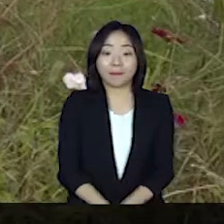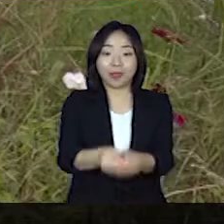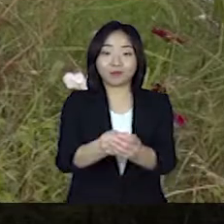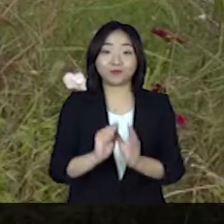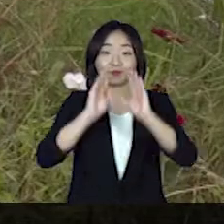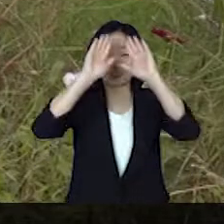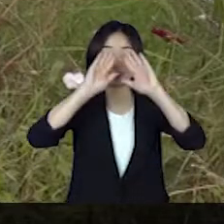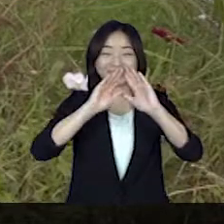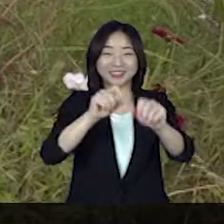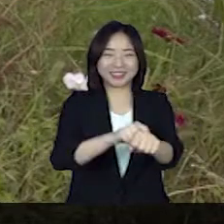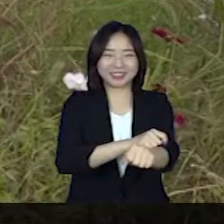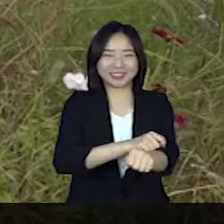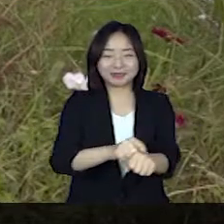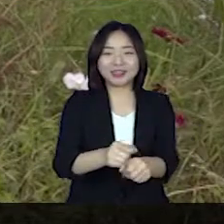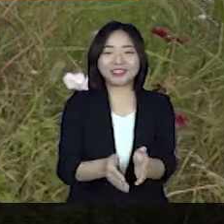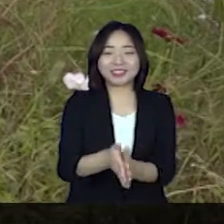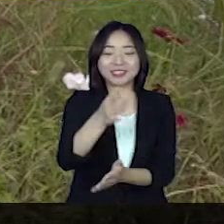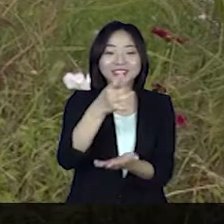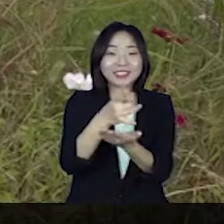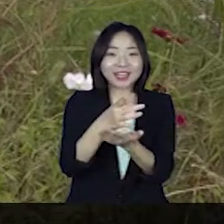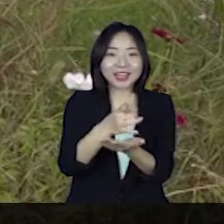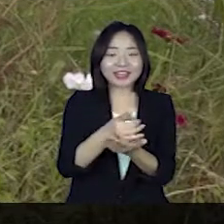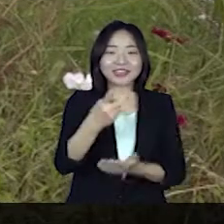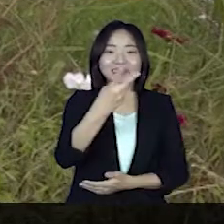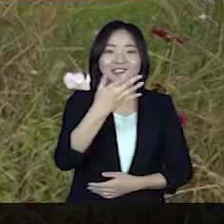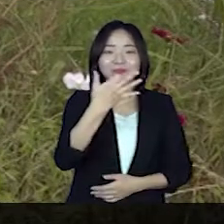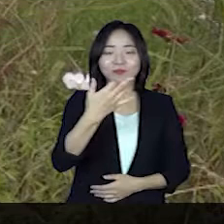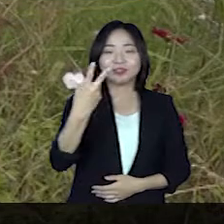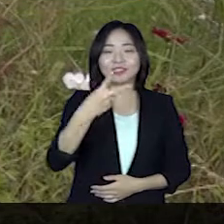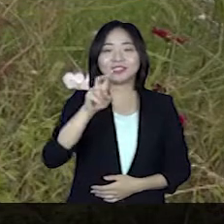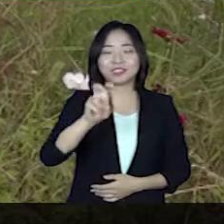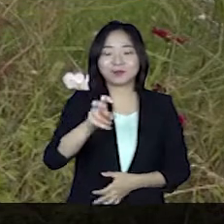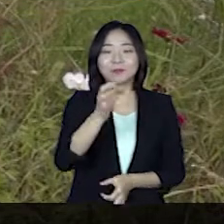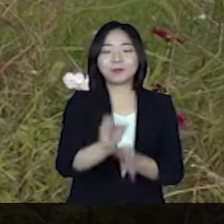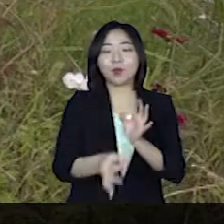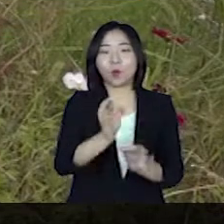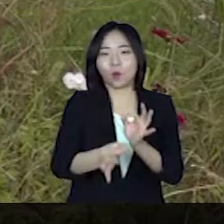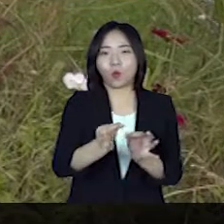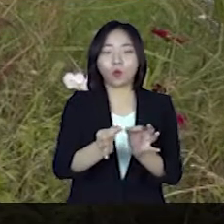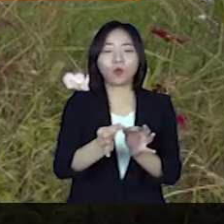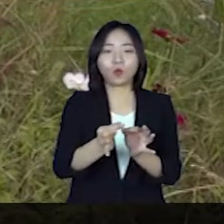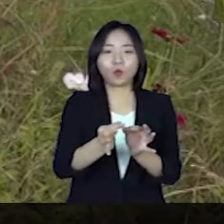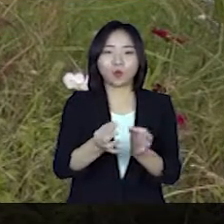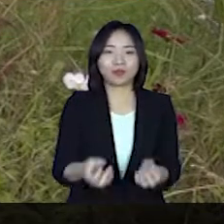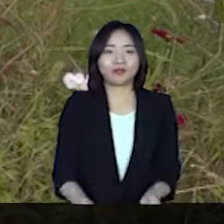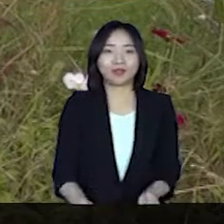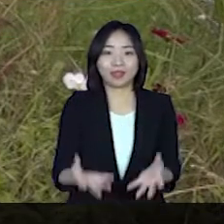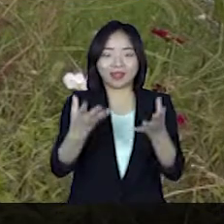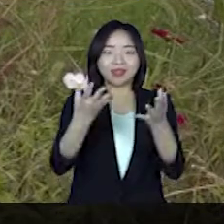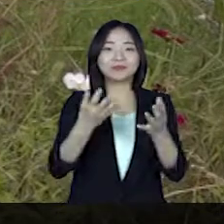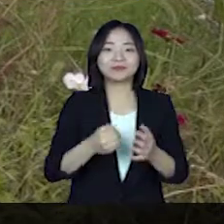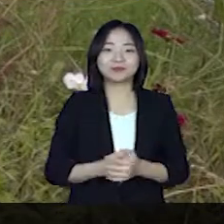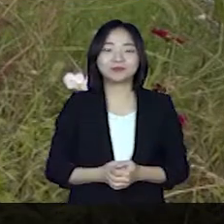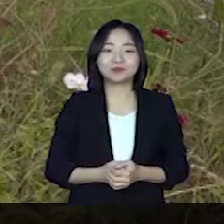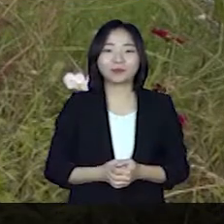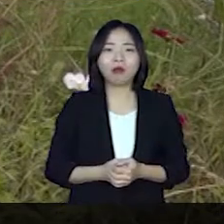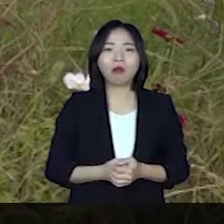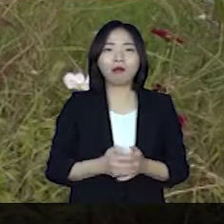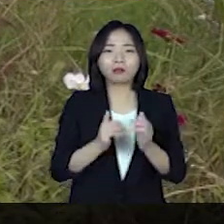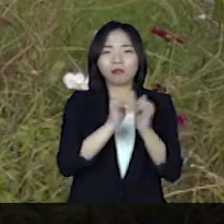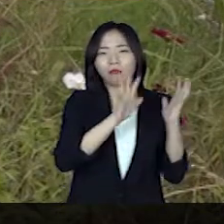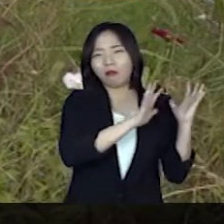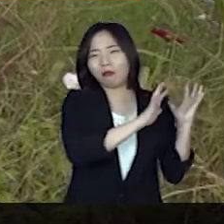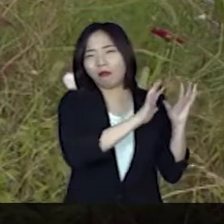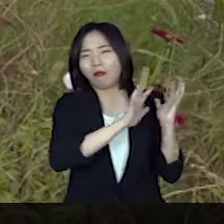배구특별시 천안에서 2019-2020 프로배구 개막전이 열렸습니다. 개막전에는 많은 배구팬들이